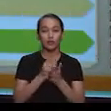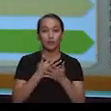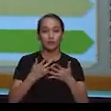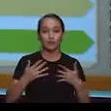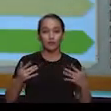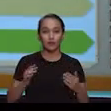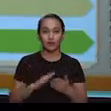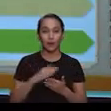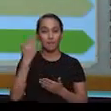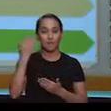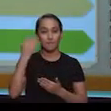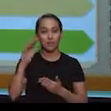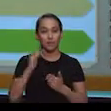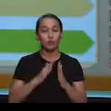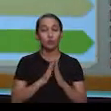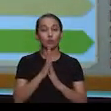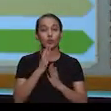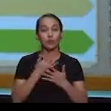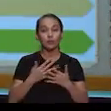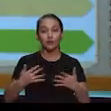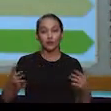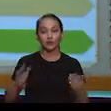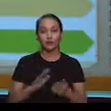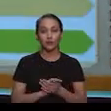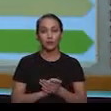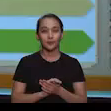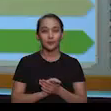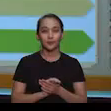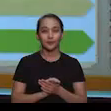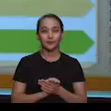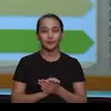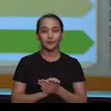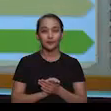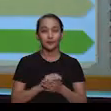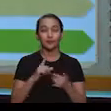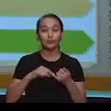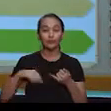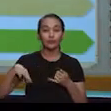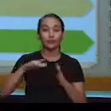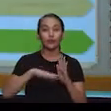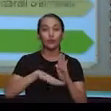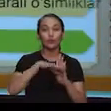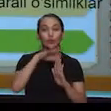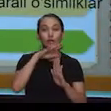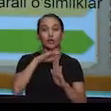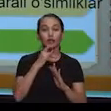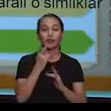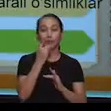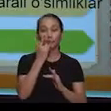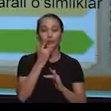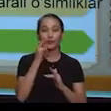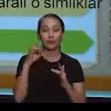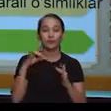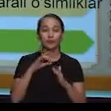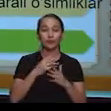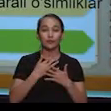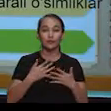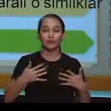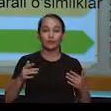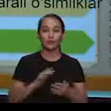sabzavotlar, begona o'simliklar, poliz ekinlari, mevali daraxtlar,